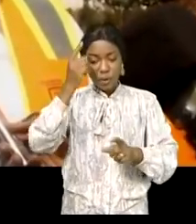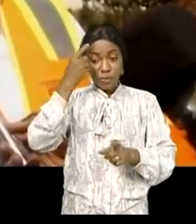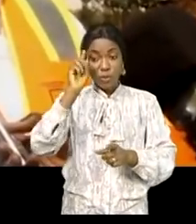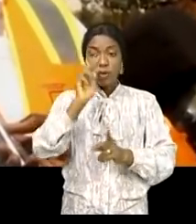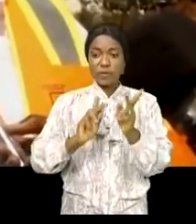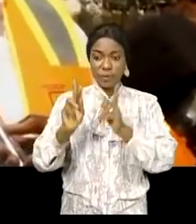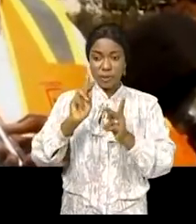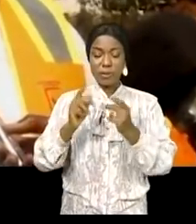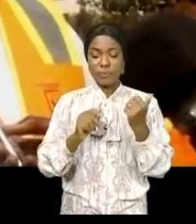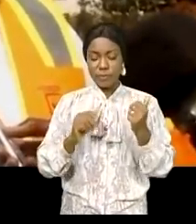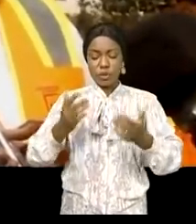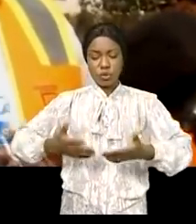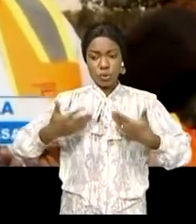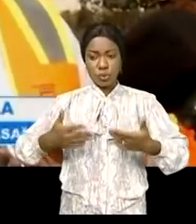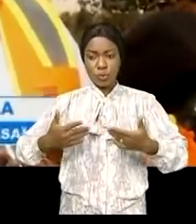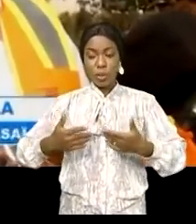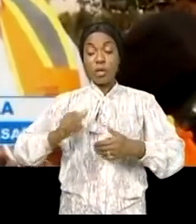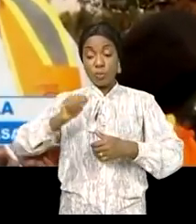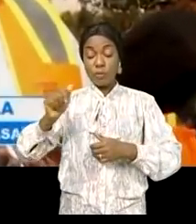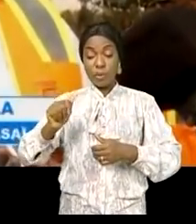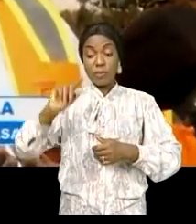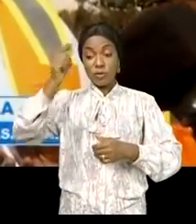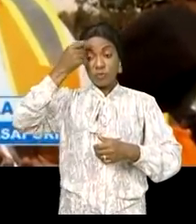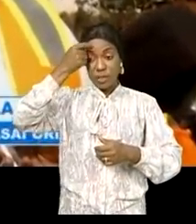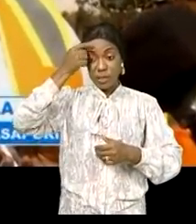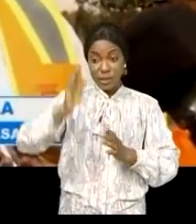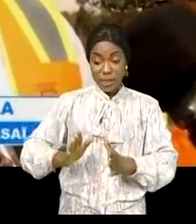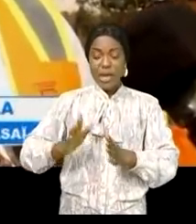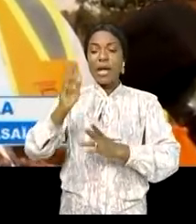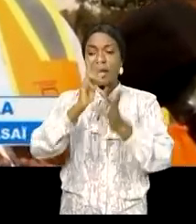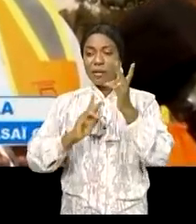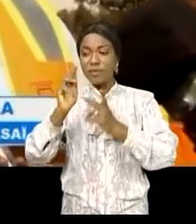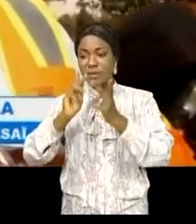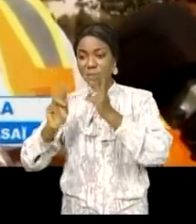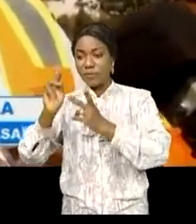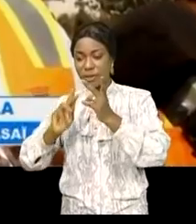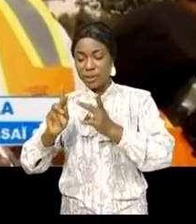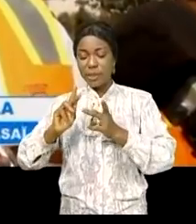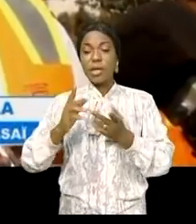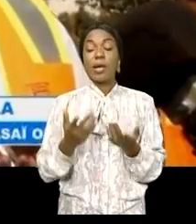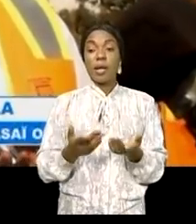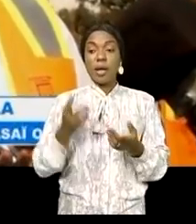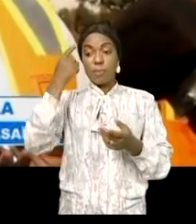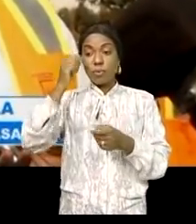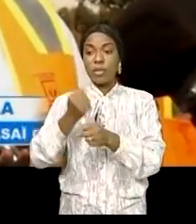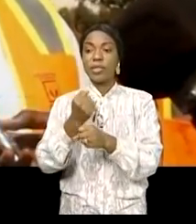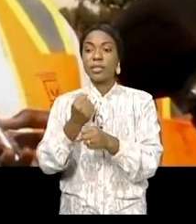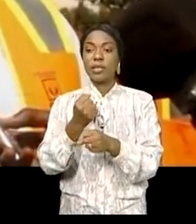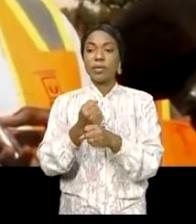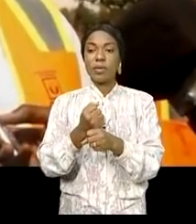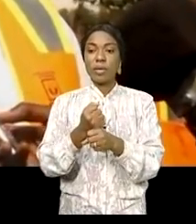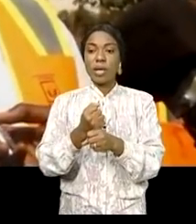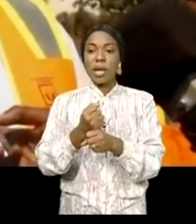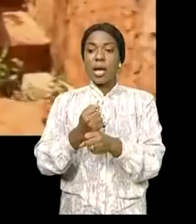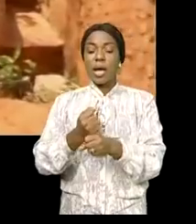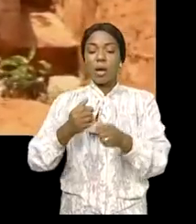que l'autorité provinciale puisse les inspecter. Et c'est la première inspection que nous recevons dans le cadre des travaux de lutte anti-érosive et du programme